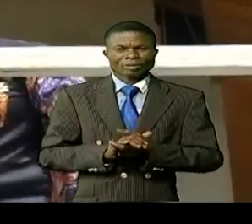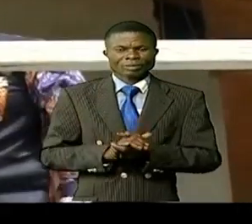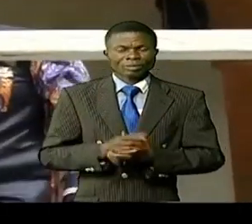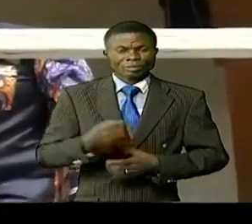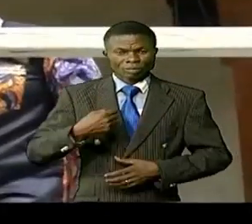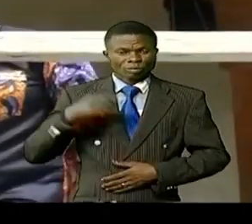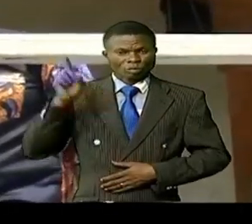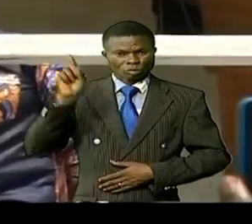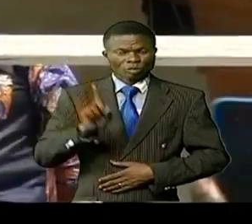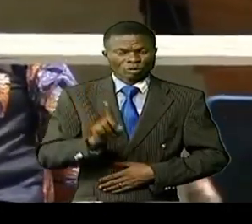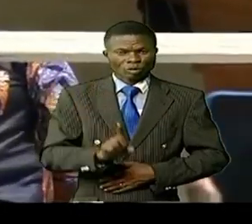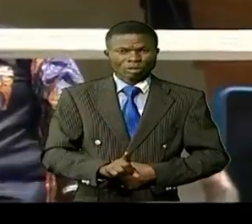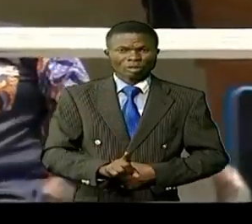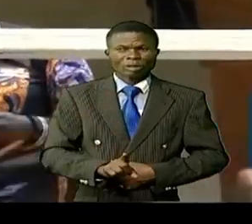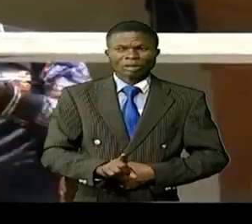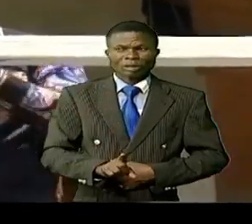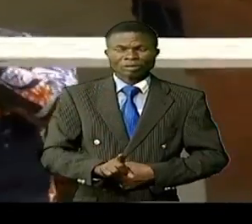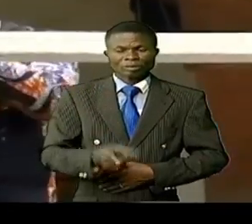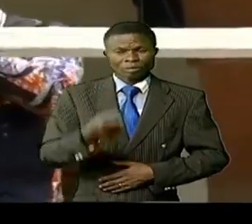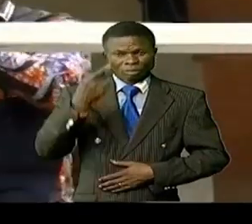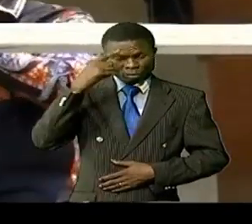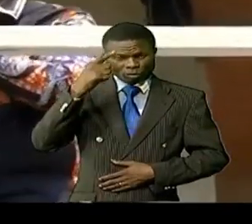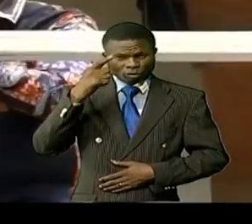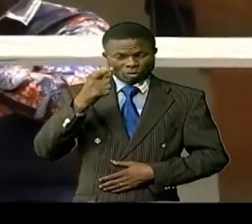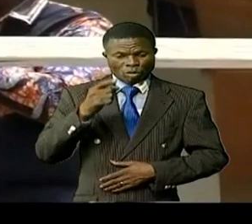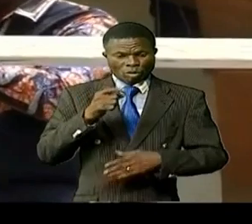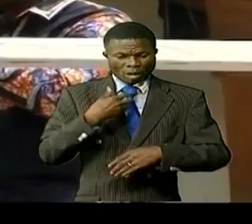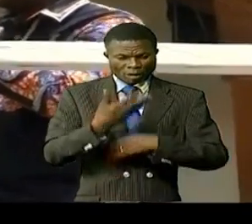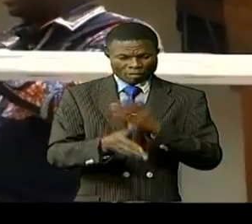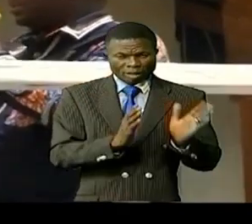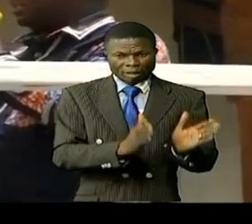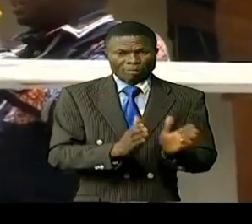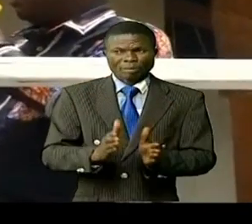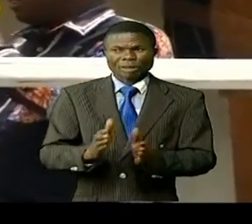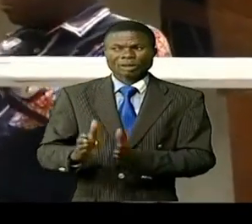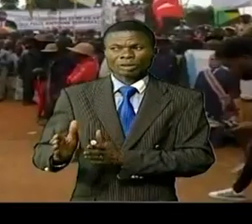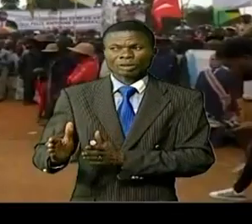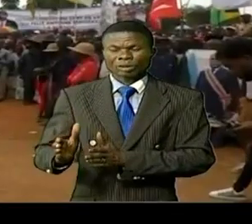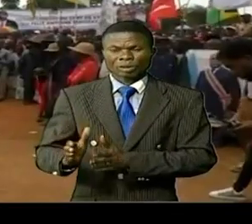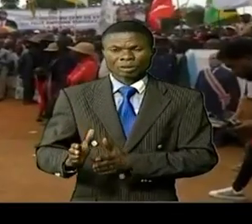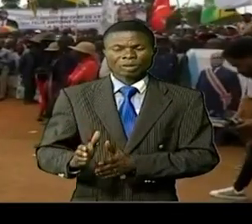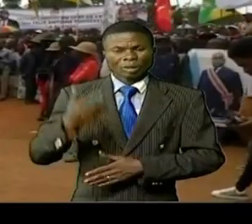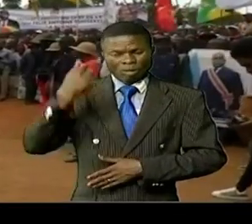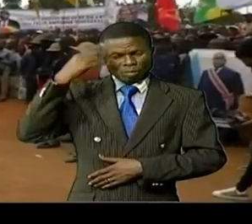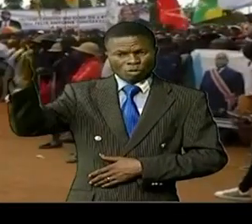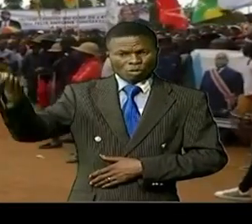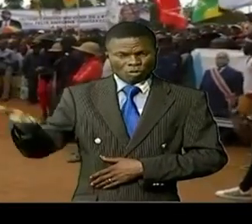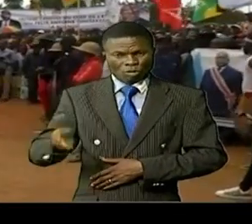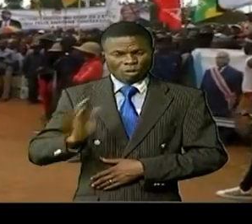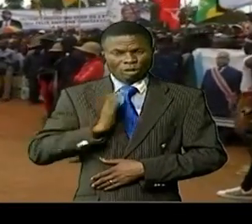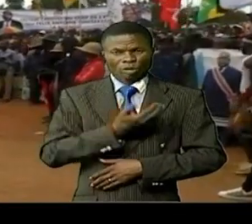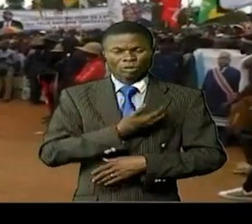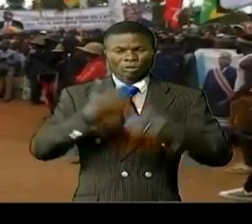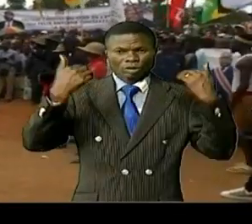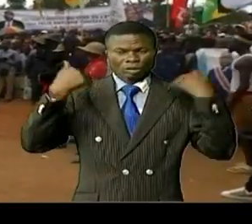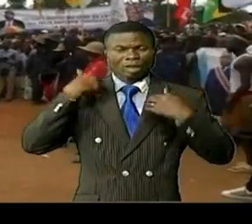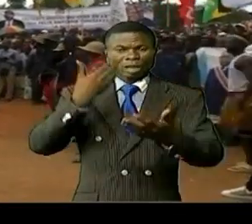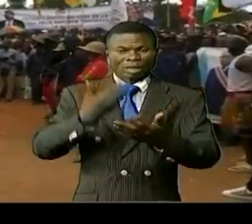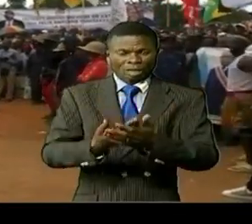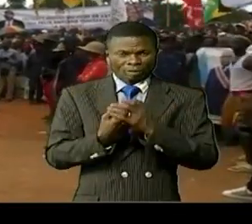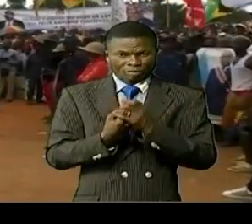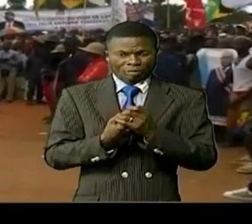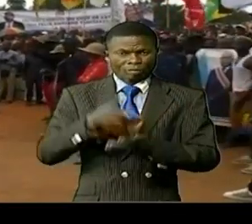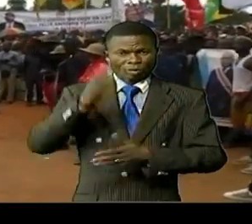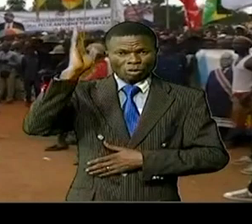Nayaki pona sa la préparation ya boyambeli ya mokonzi na biso. Conférence